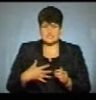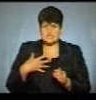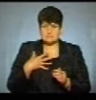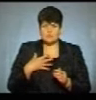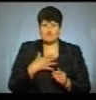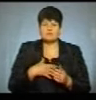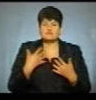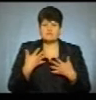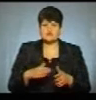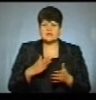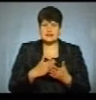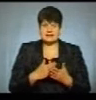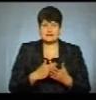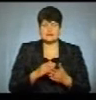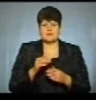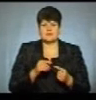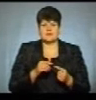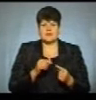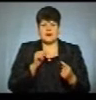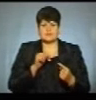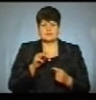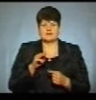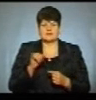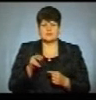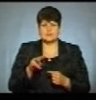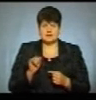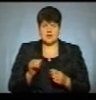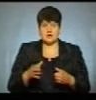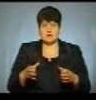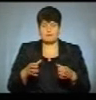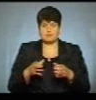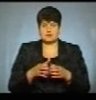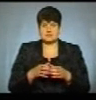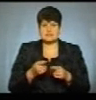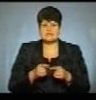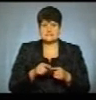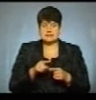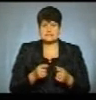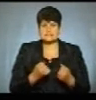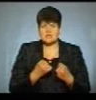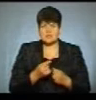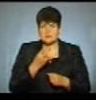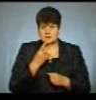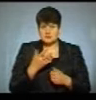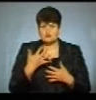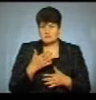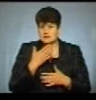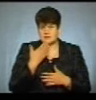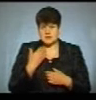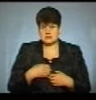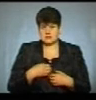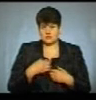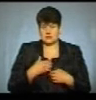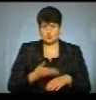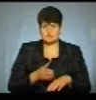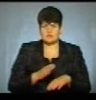організмі вже є антитіла, і мобілізується цей імунний захист, і бачите, ми вже не маємо таких страшних